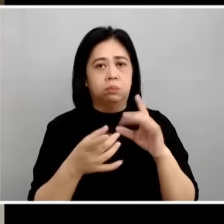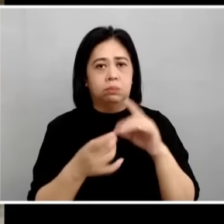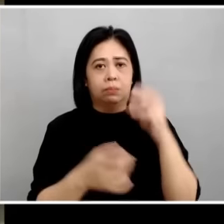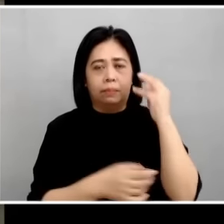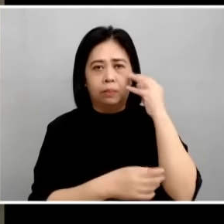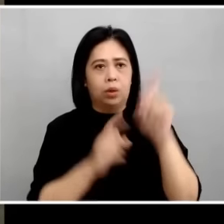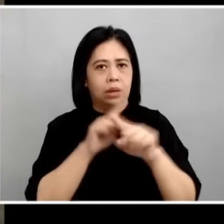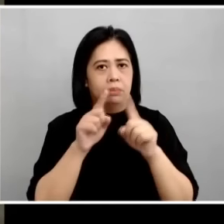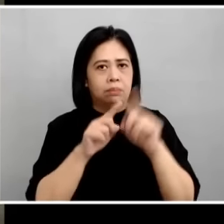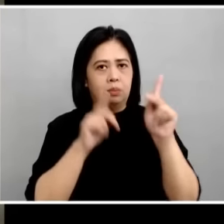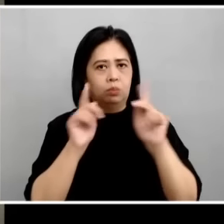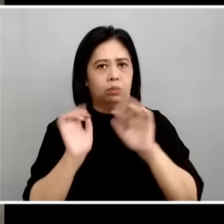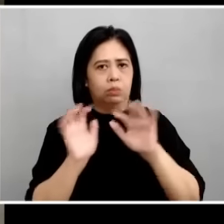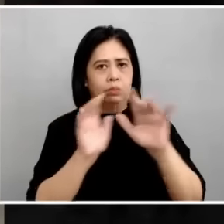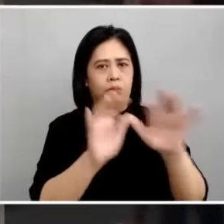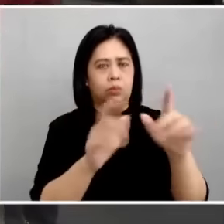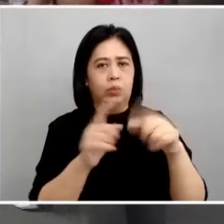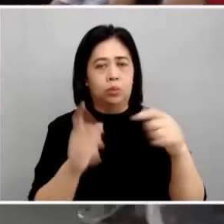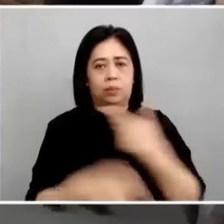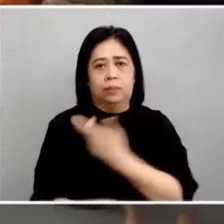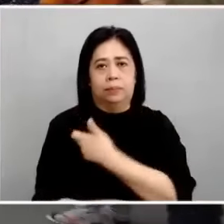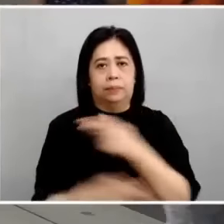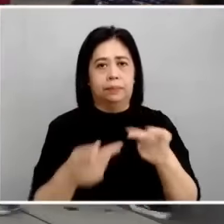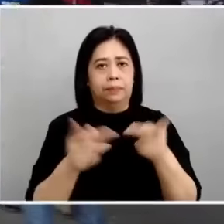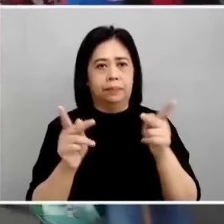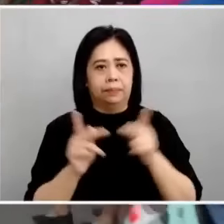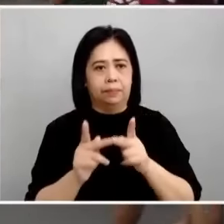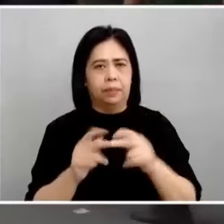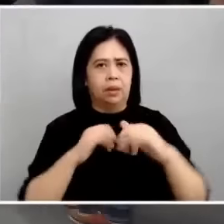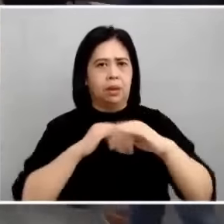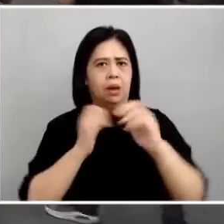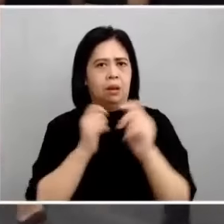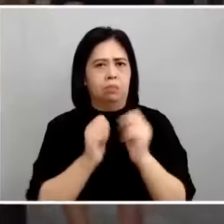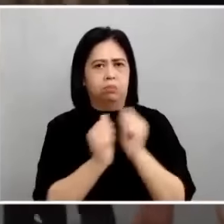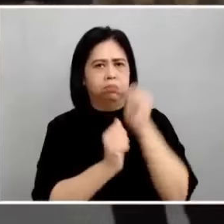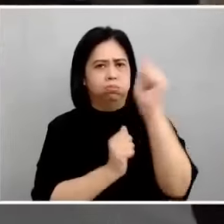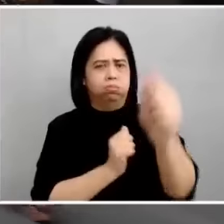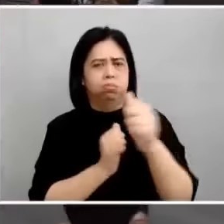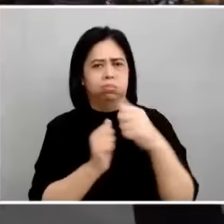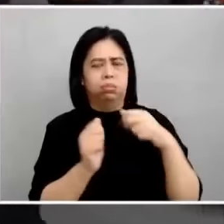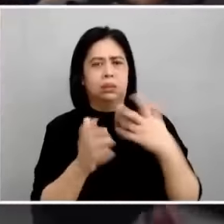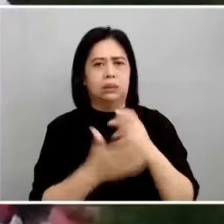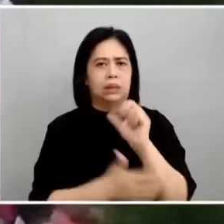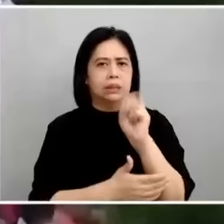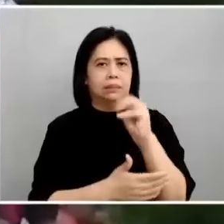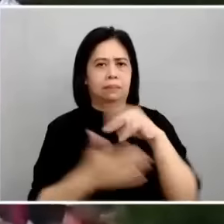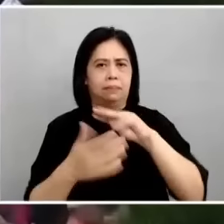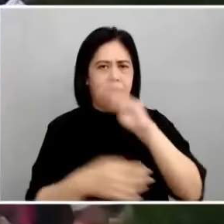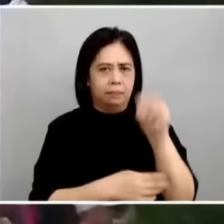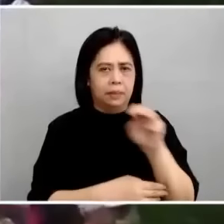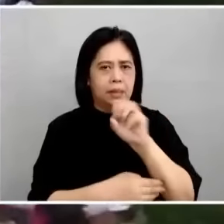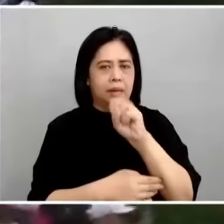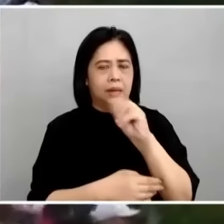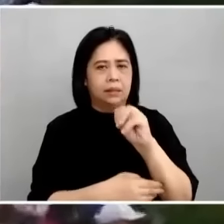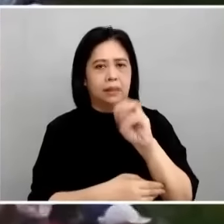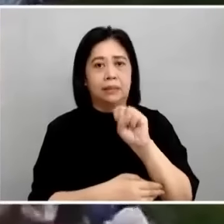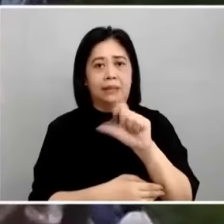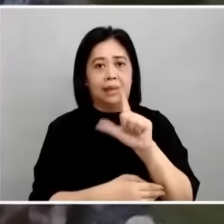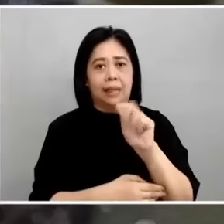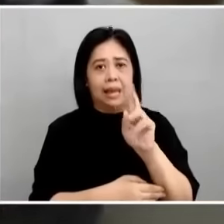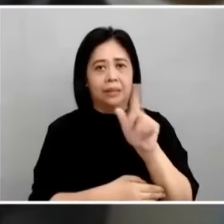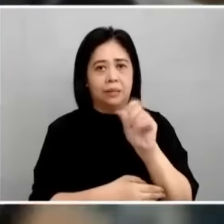magtakbuhan ng mga tao papunta sa bakunahan. Kilo-kilometro ang inabot ng pila sa labas ng SM Manila at SM San Lazaro kaninang